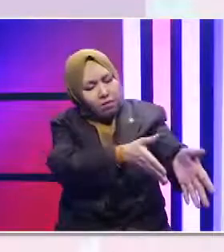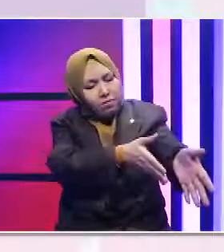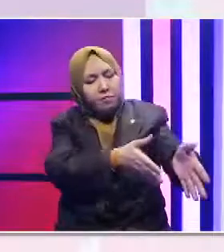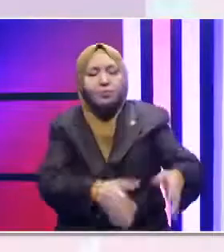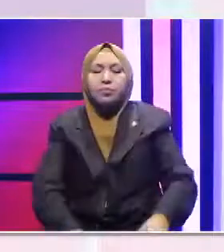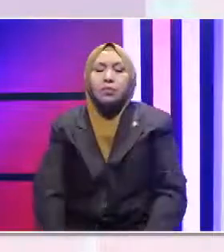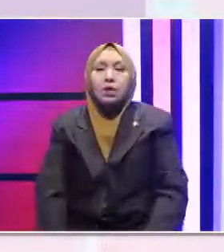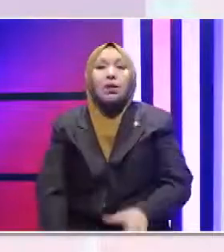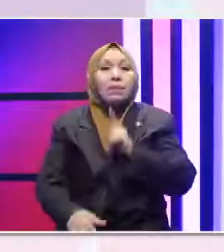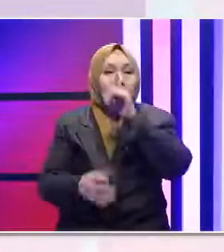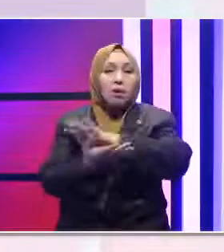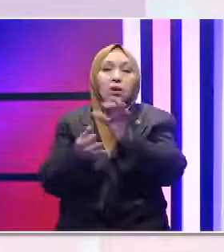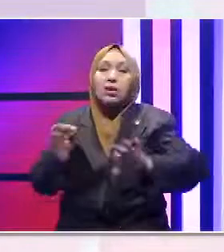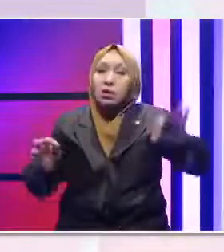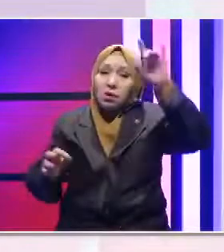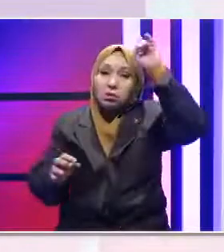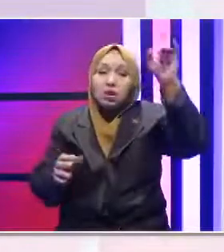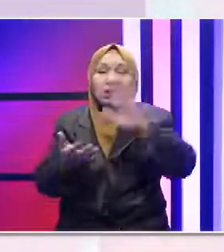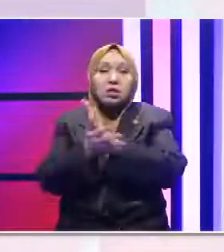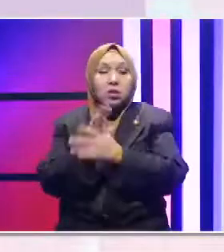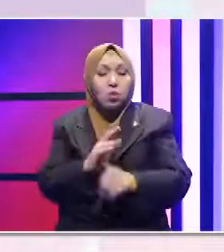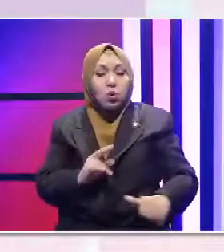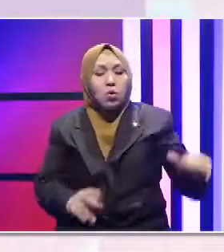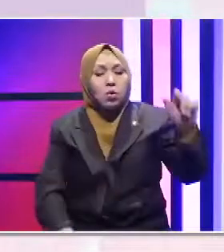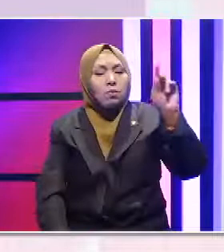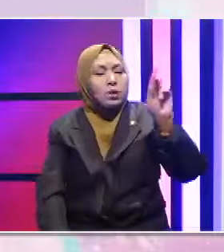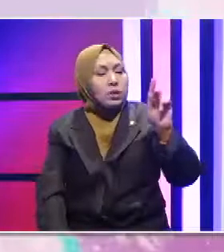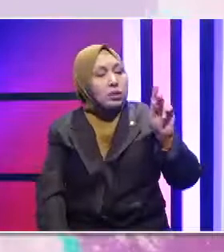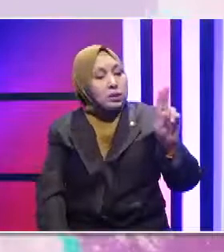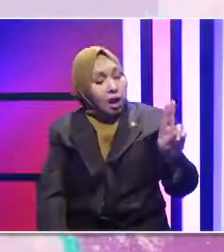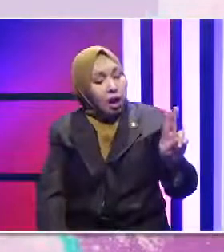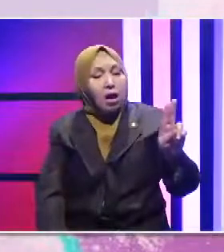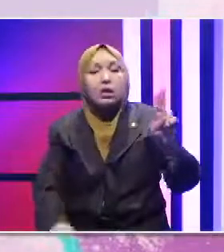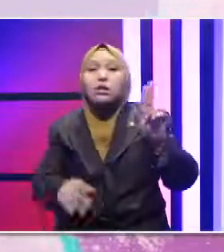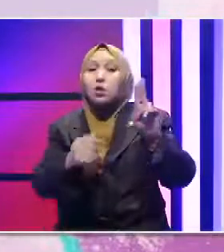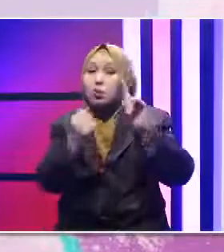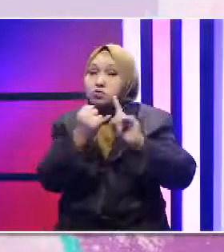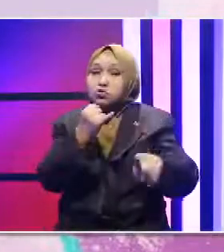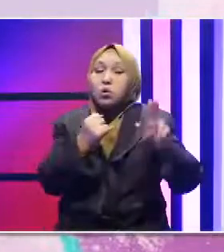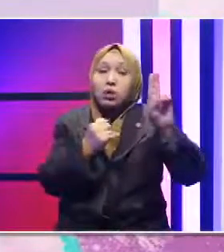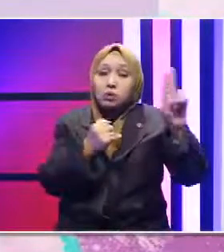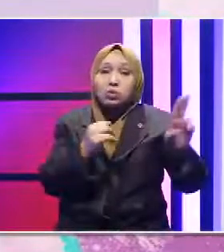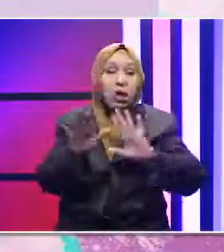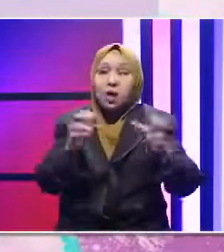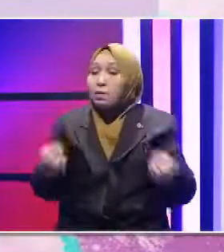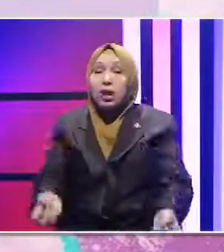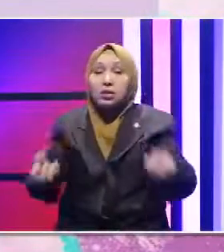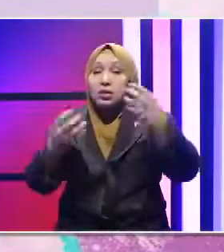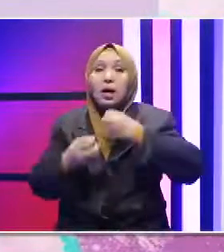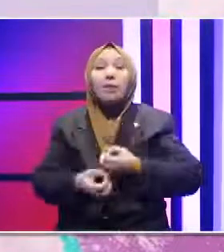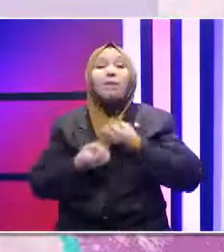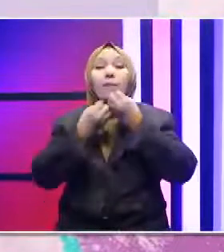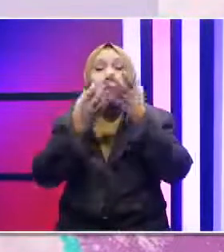وَأَخَّرَتْ. Subhanallah Azim. Jadi huruf tar kat ujung dia tu dia ada sikit saja angin dia. Ha, jangan kita banyak sangat lepas dia.